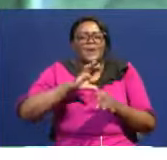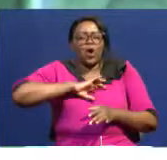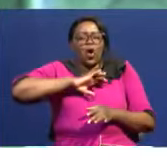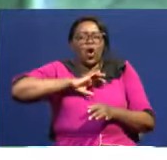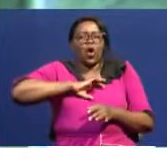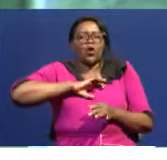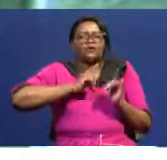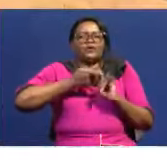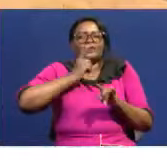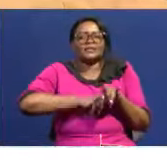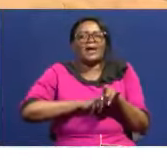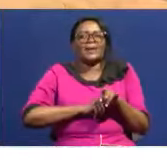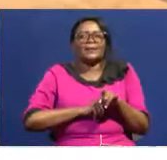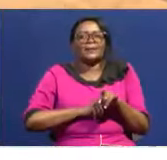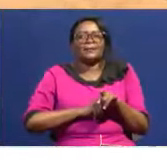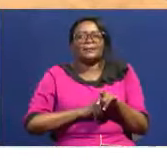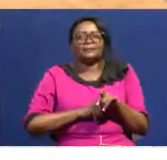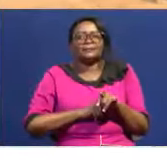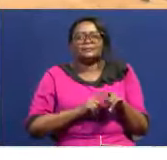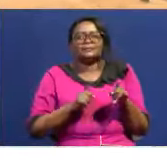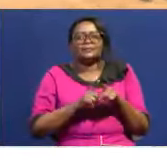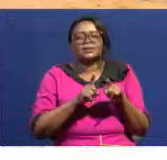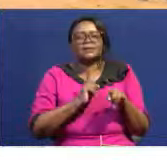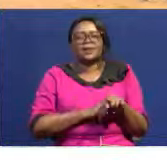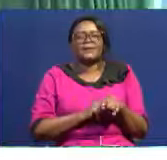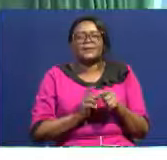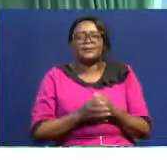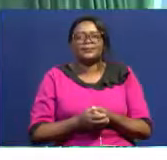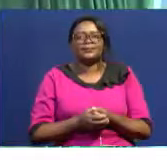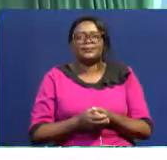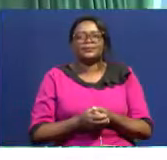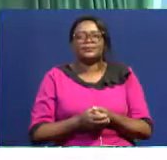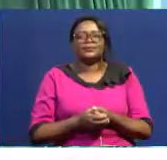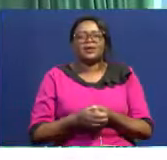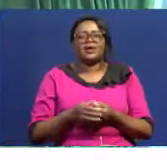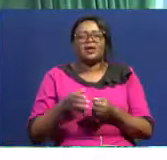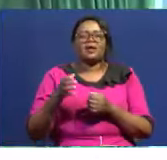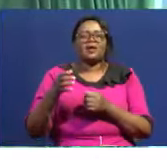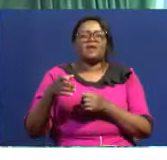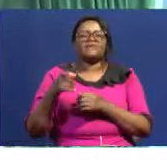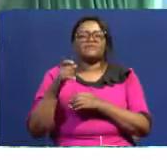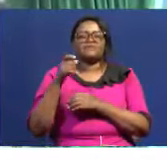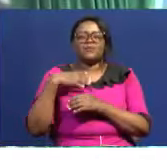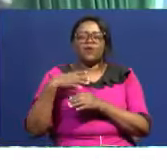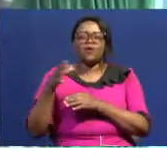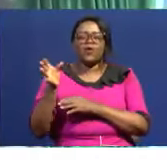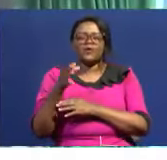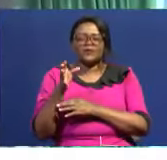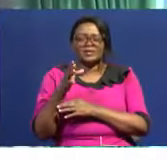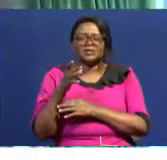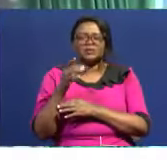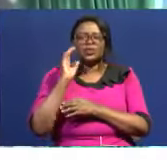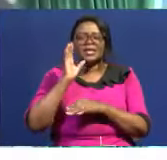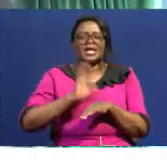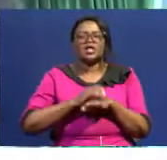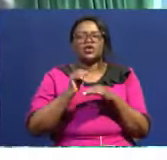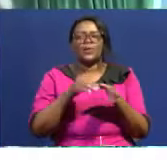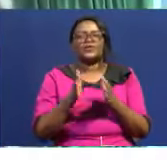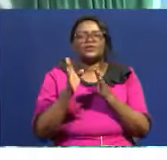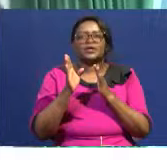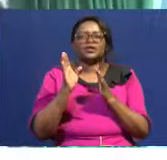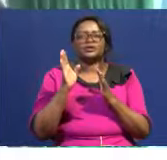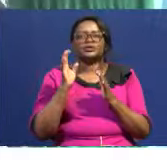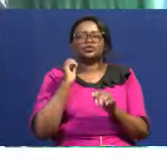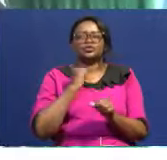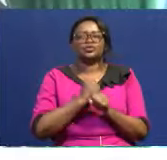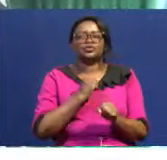wenyewe, kwa mara ya kwanza. Vile vile, wavuvi wetu watapata nafasi ya kuweza